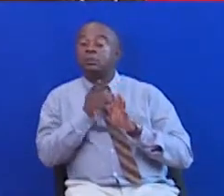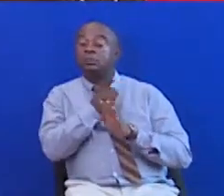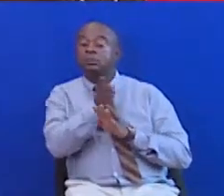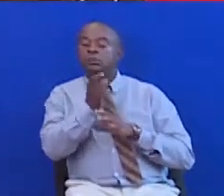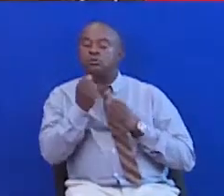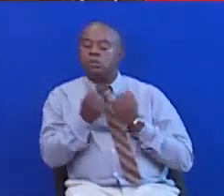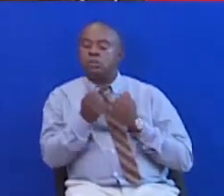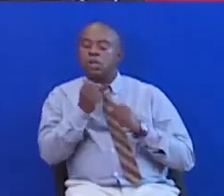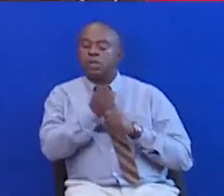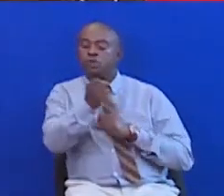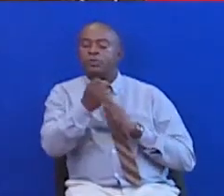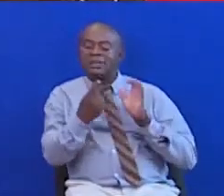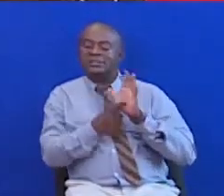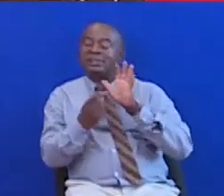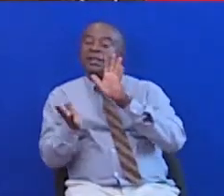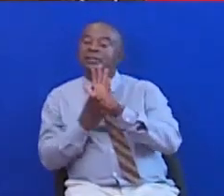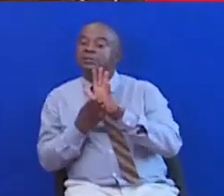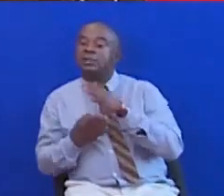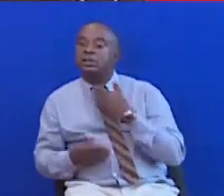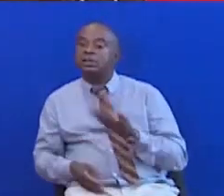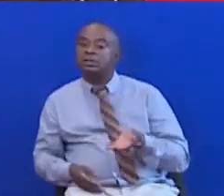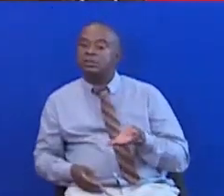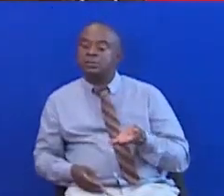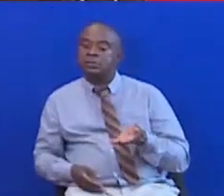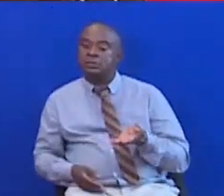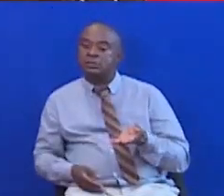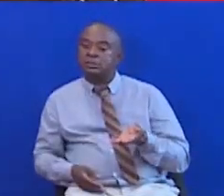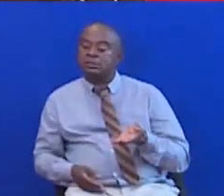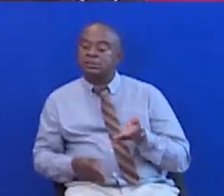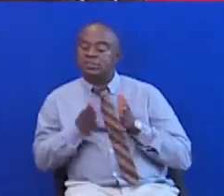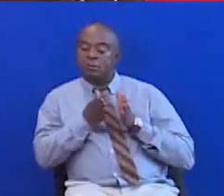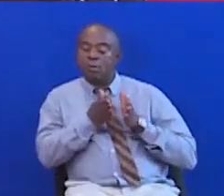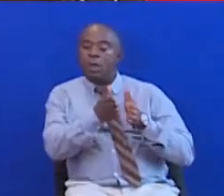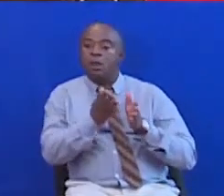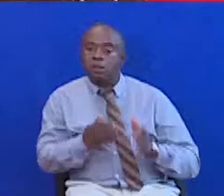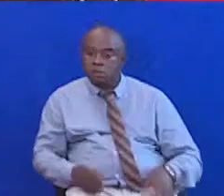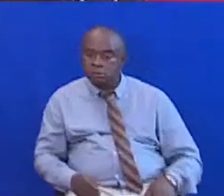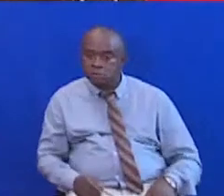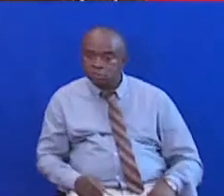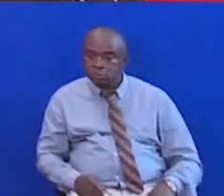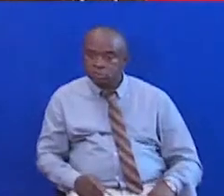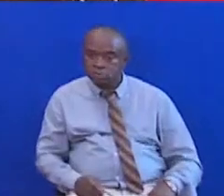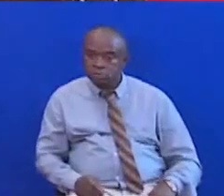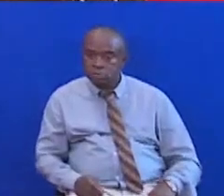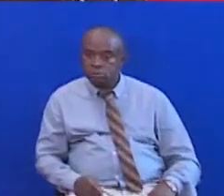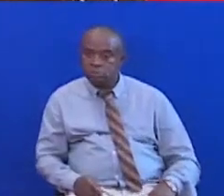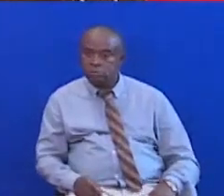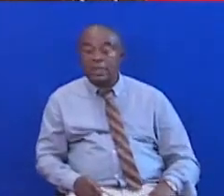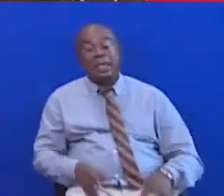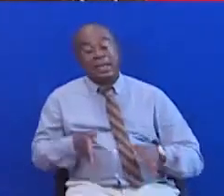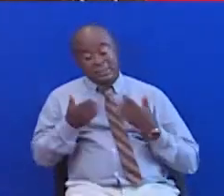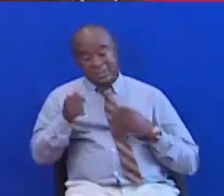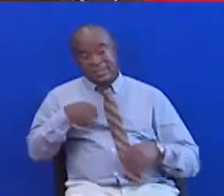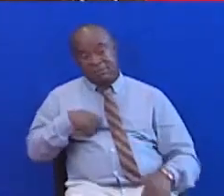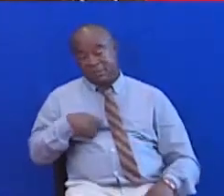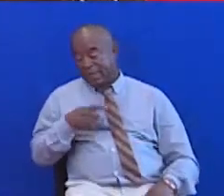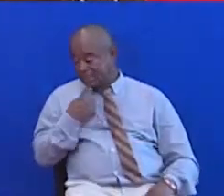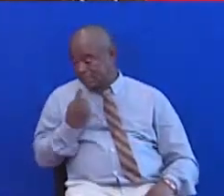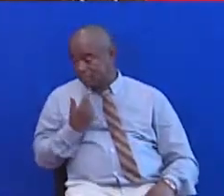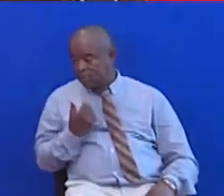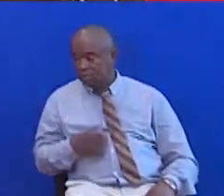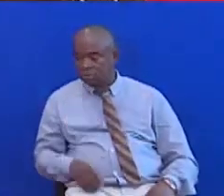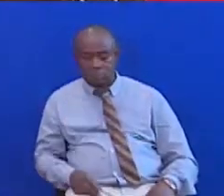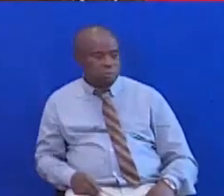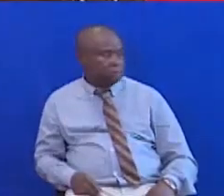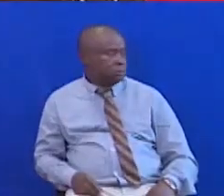kilometa 69 za barabara, kama thamani ni bilioni 1. Kwa nikuwa nasema mwenyekiti,